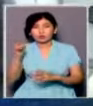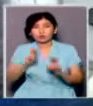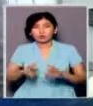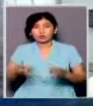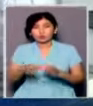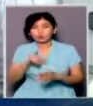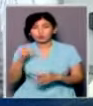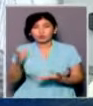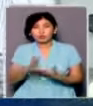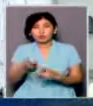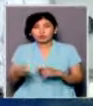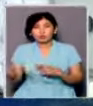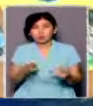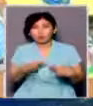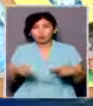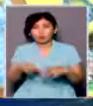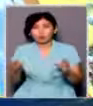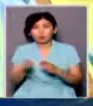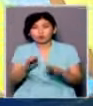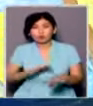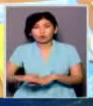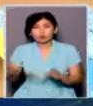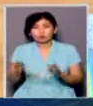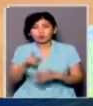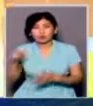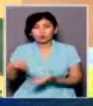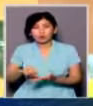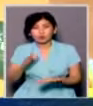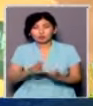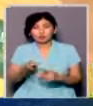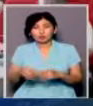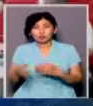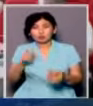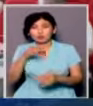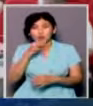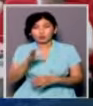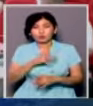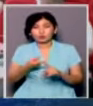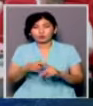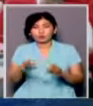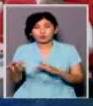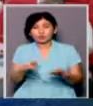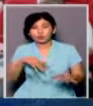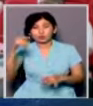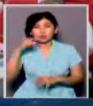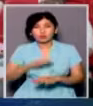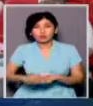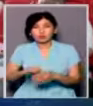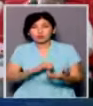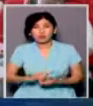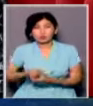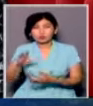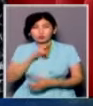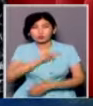сараптамалық топ мүшелері, атқарушы орган мен қоғамдық бірлестік өкілдері қатысты. Мамандардың айтуынша, осындай іс-шара Қазақстан халық